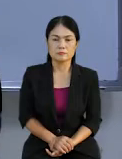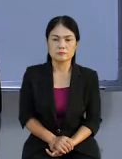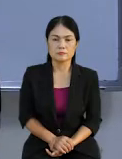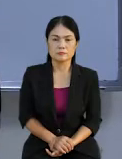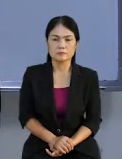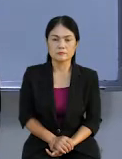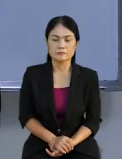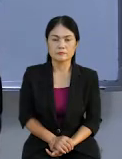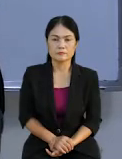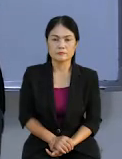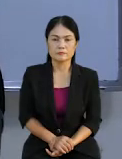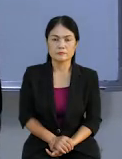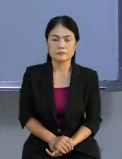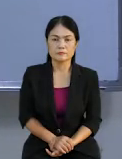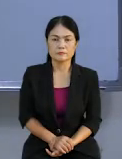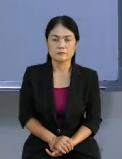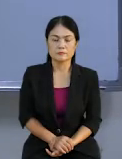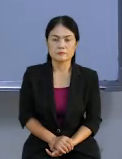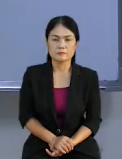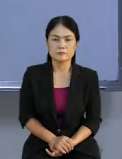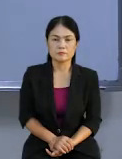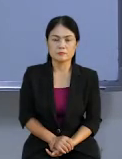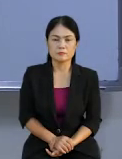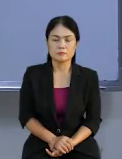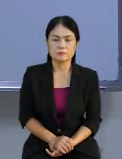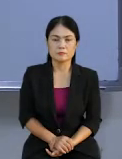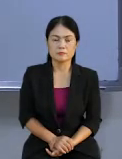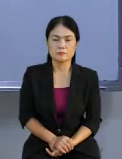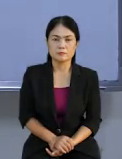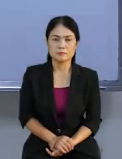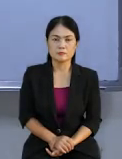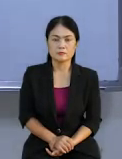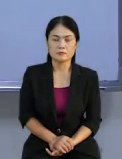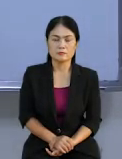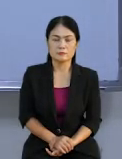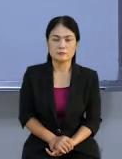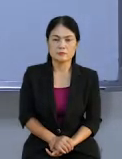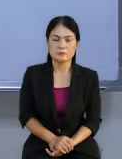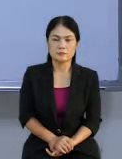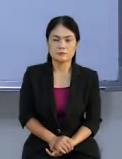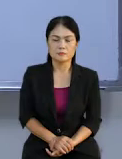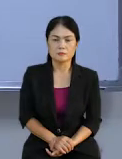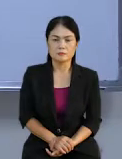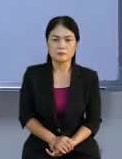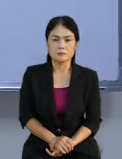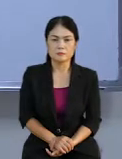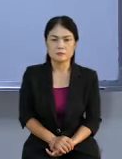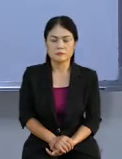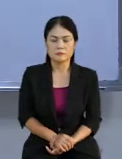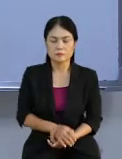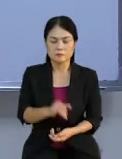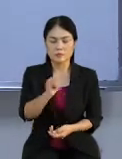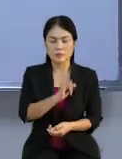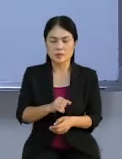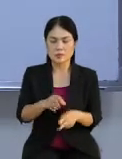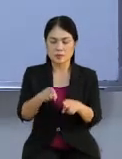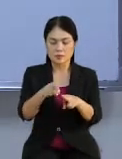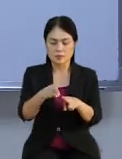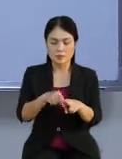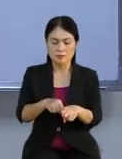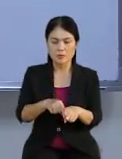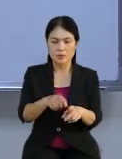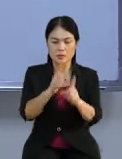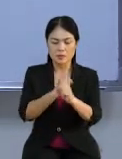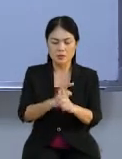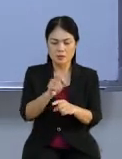không tốt phải tròn tí bạn cứ cú bàn tót cắt tám chấm